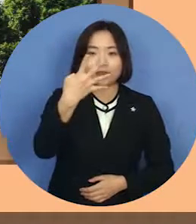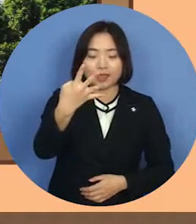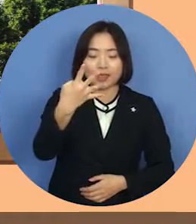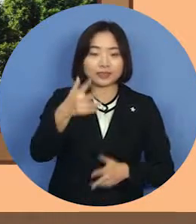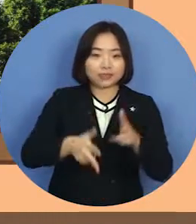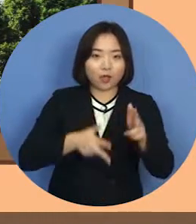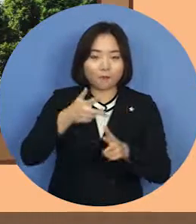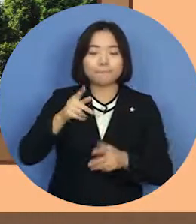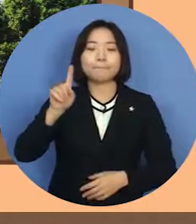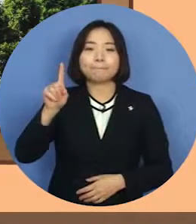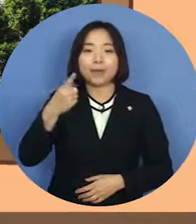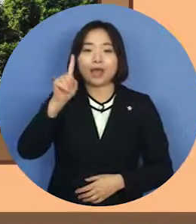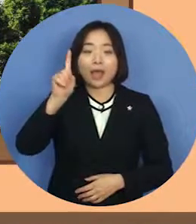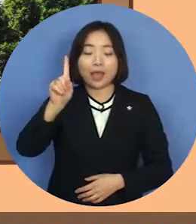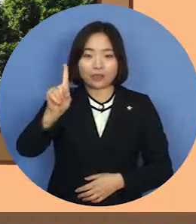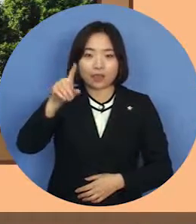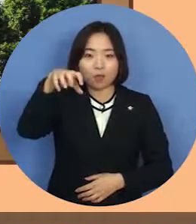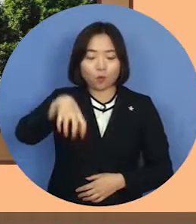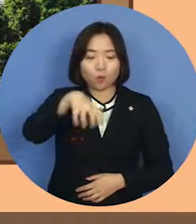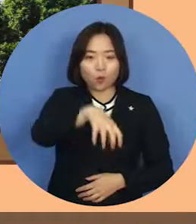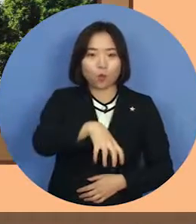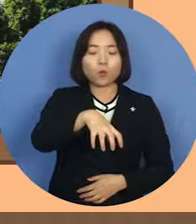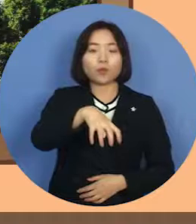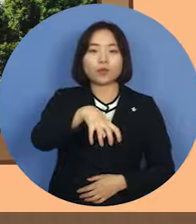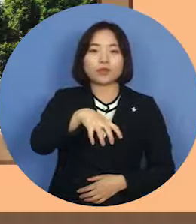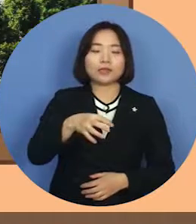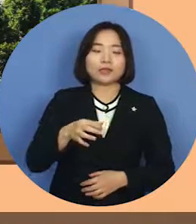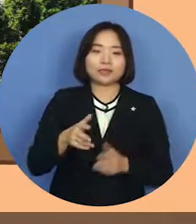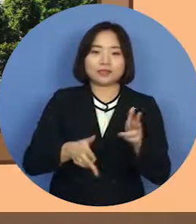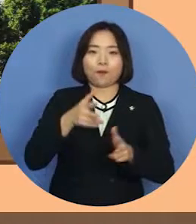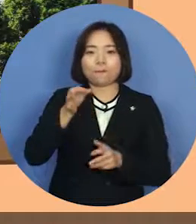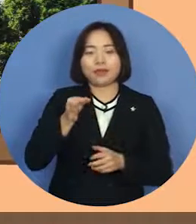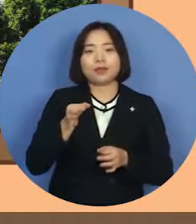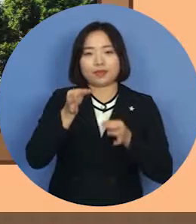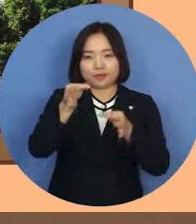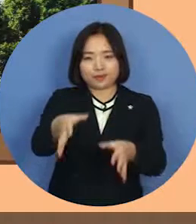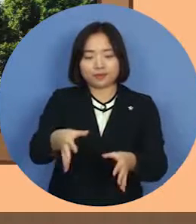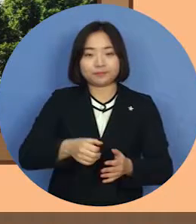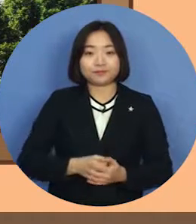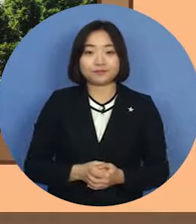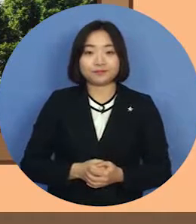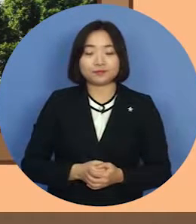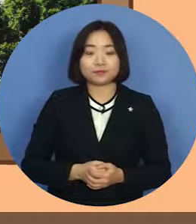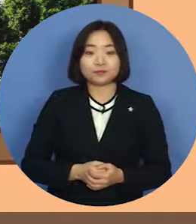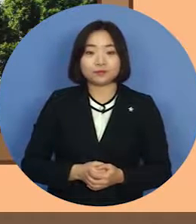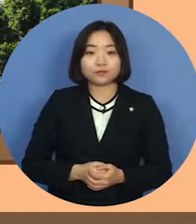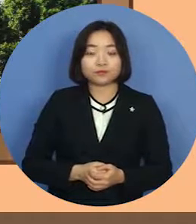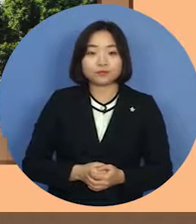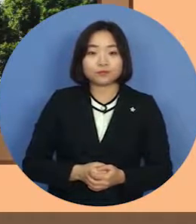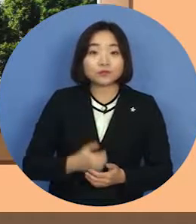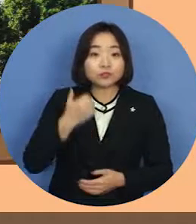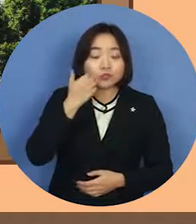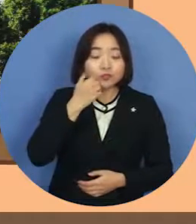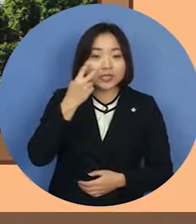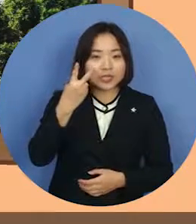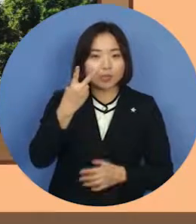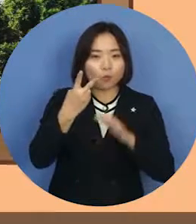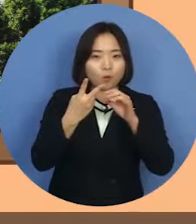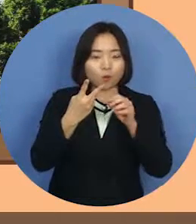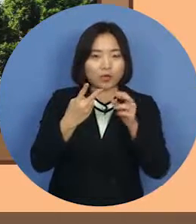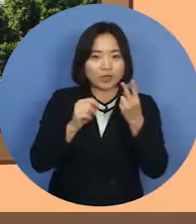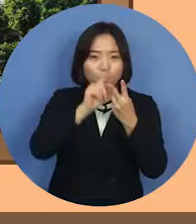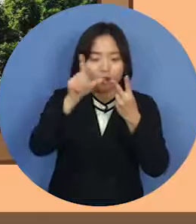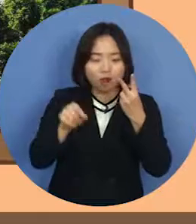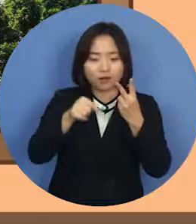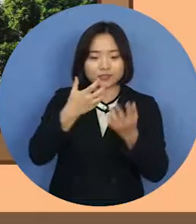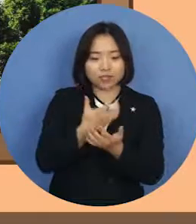64개 사업 101개소에 대해 23억 4천만 원의 사업비가 투입됩니다. 최종 사업 대상자는 오는 2월 중